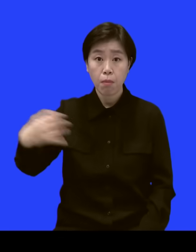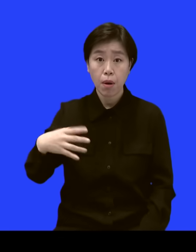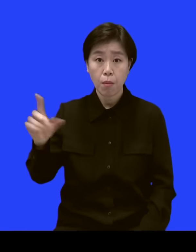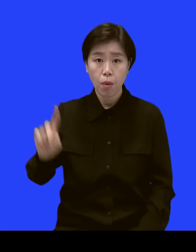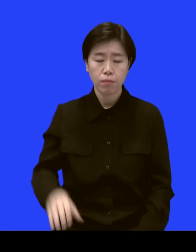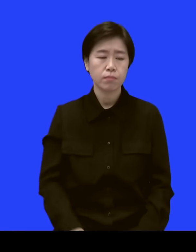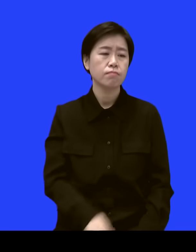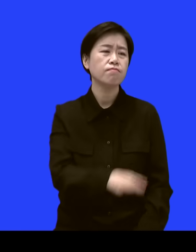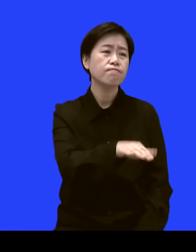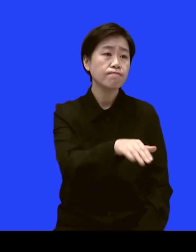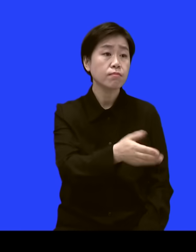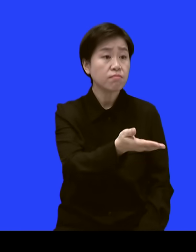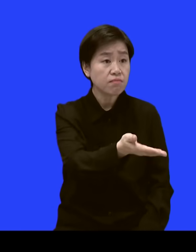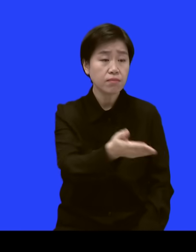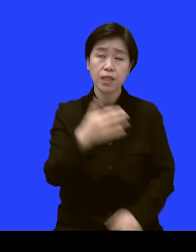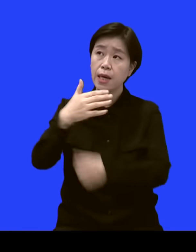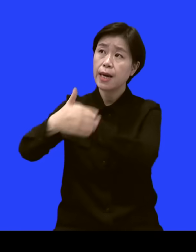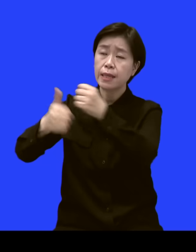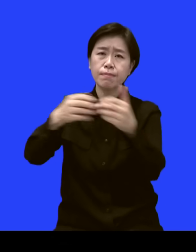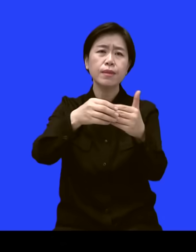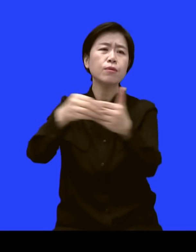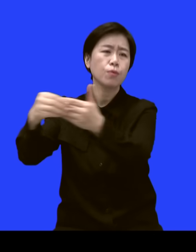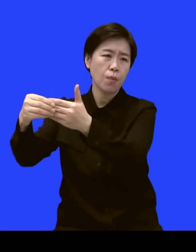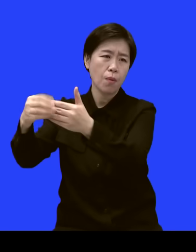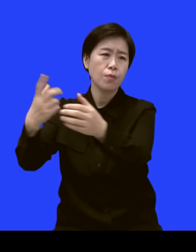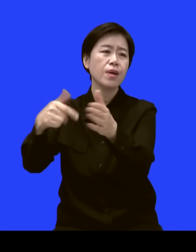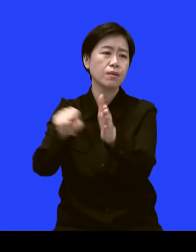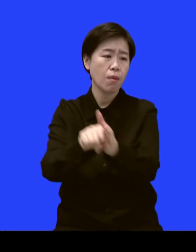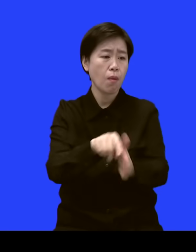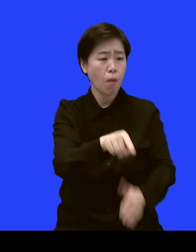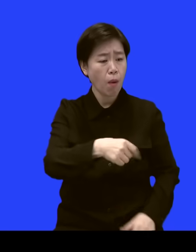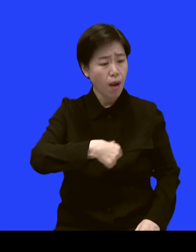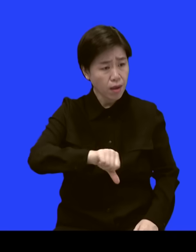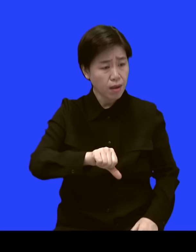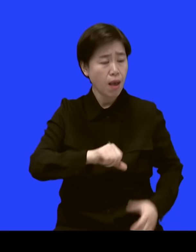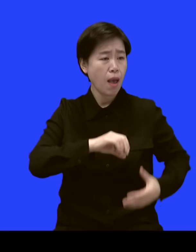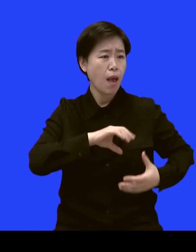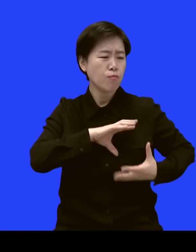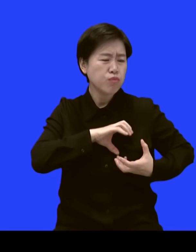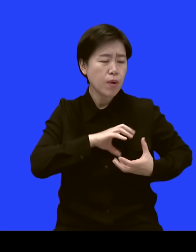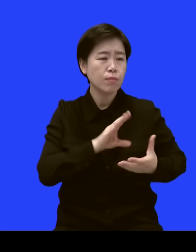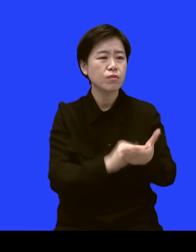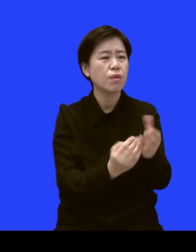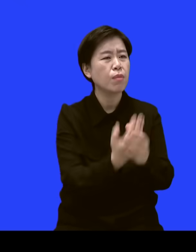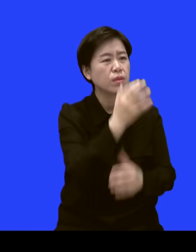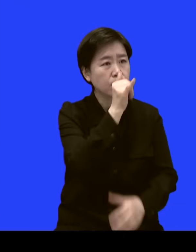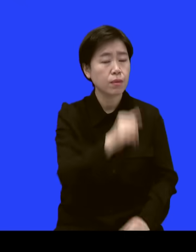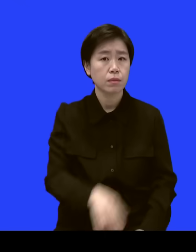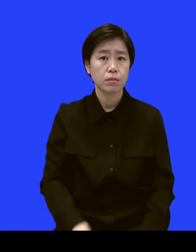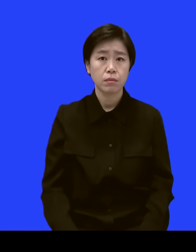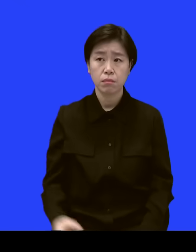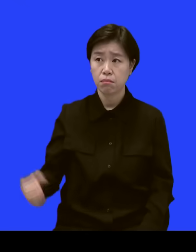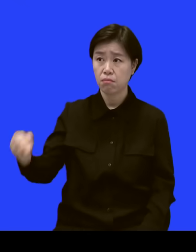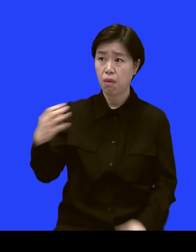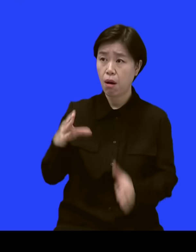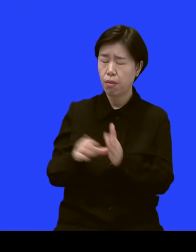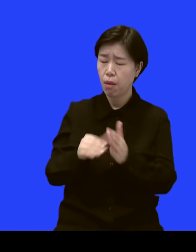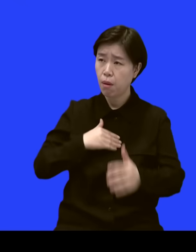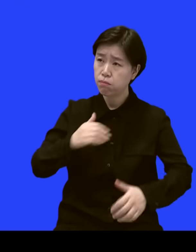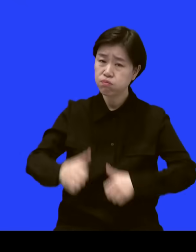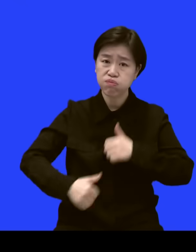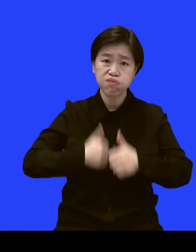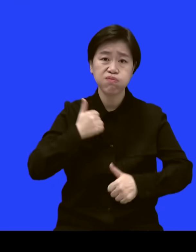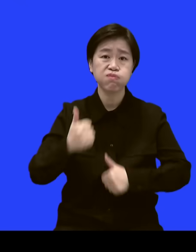하나님께로 나오라고 이런 일이 있는 거다라는 식으로 얘기를 하셨어요. 근데 그 말을 듣는데 너무 화가 나는